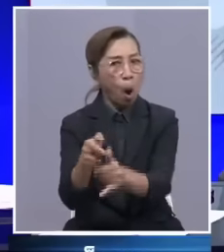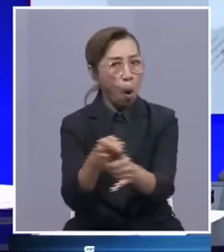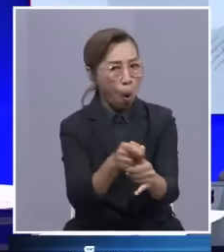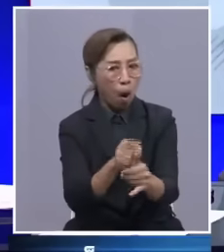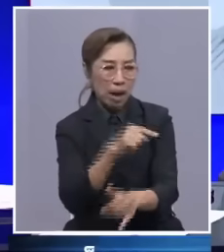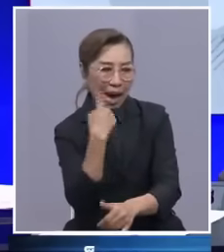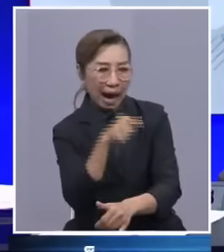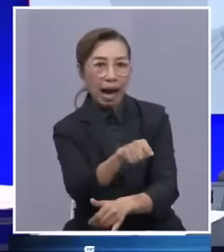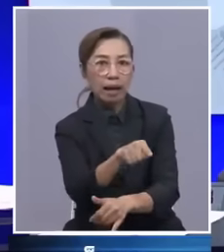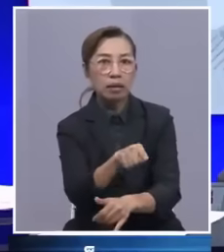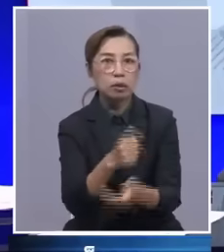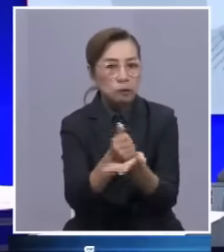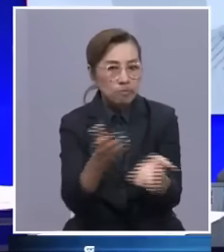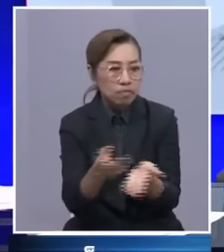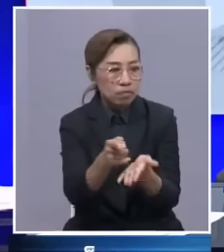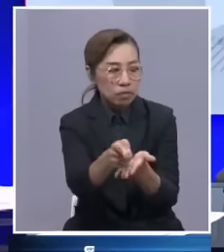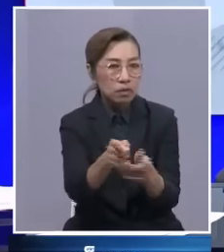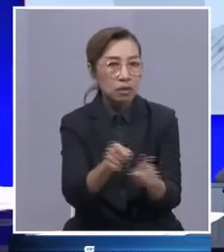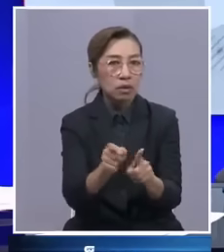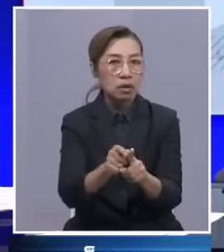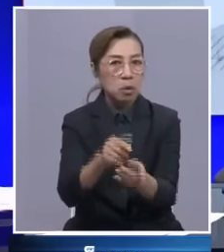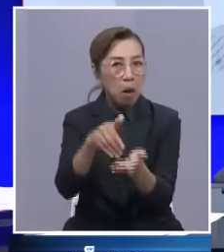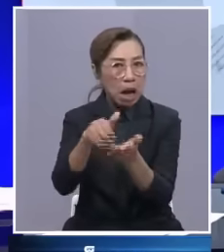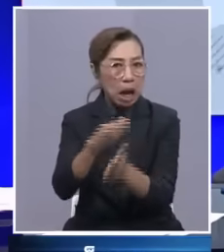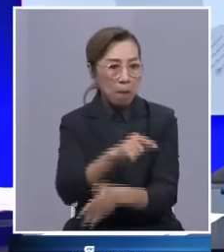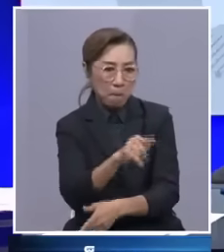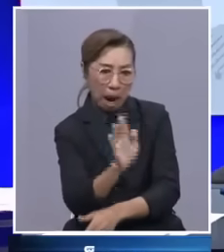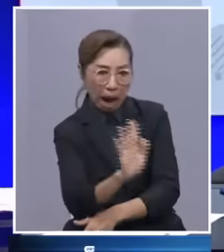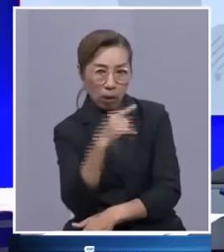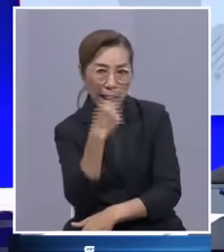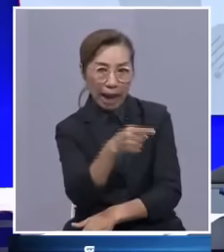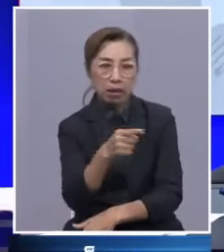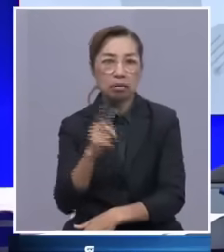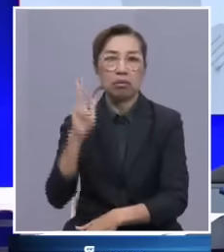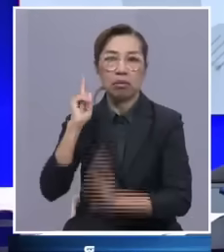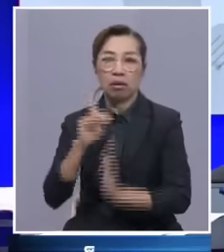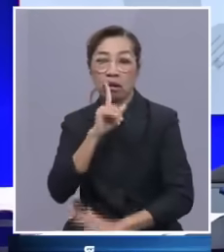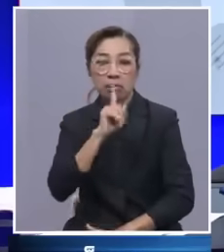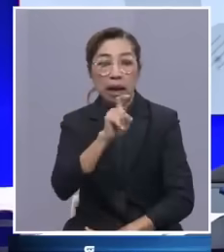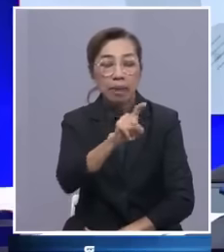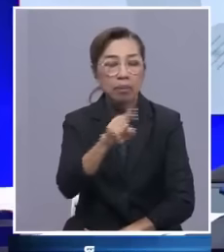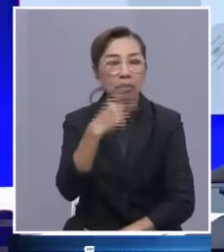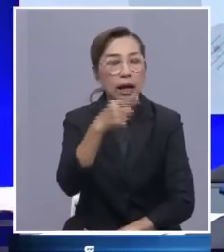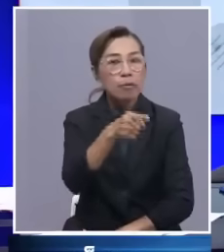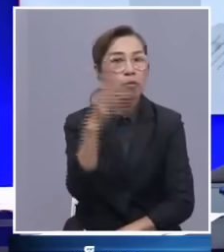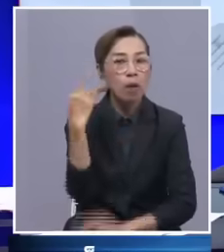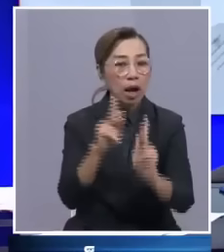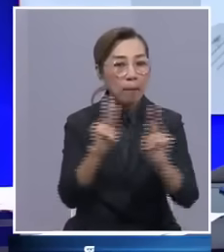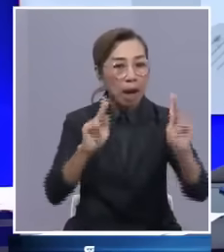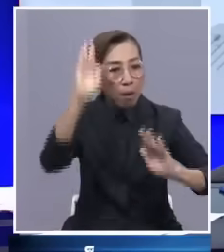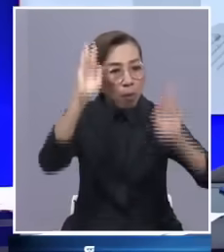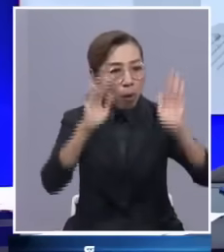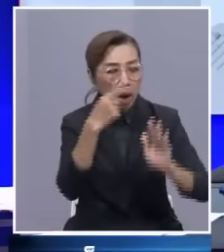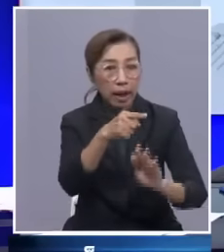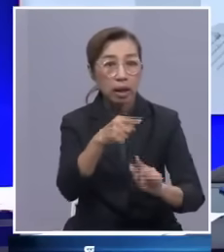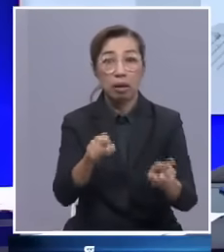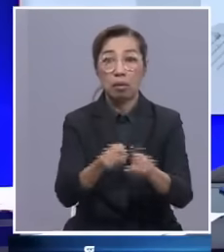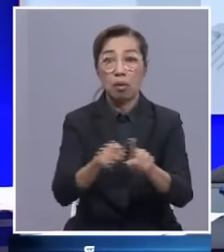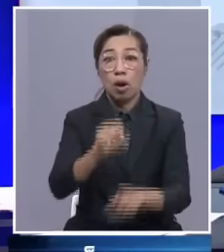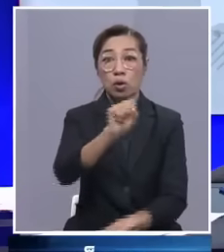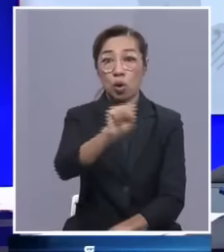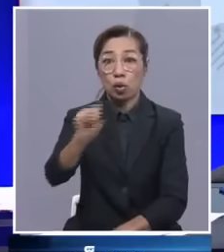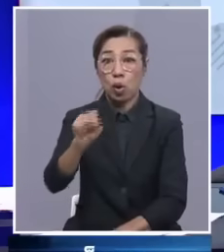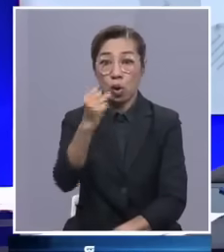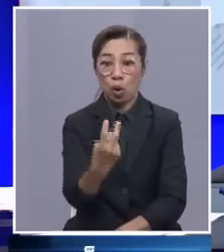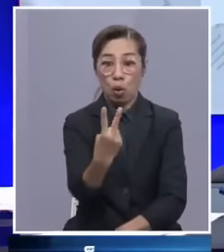ตว่าใครเป็นคนที่ไม่เห็นด้วยกับการขับออก เริ่มมีการจี้ถามว่าใครเนี่ยโหวตอย่างไรเพราะสองส.ส.ที่คุณชัยธวัฒน์